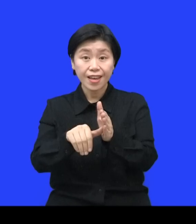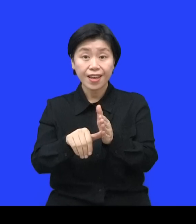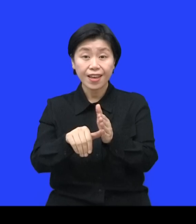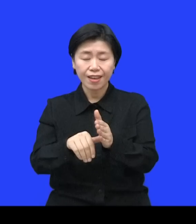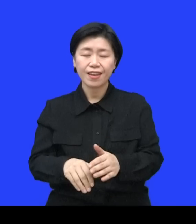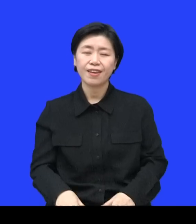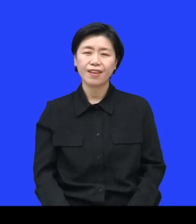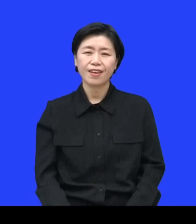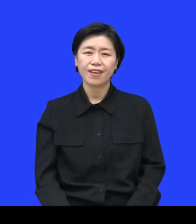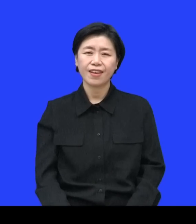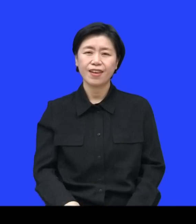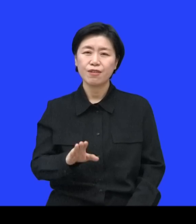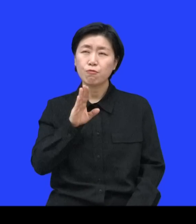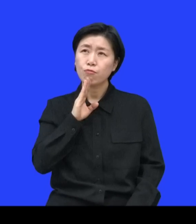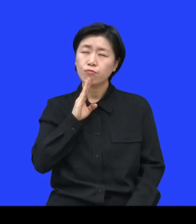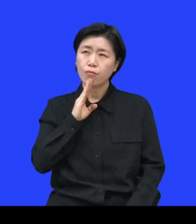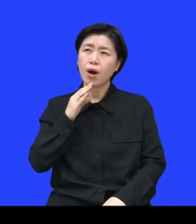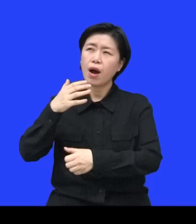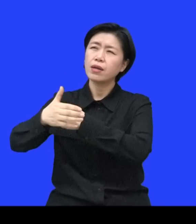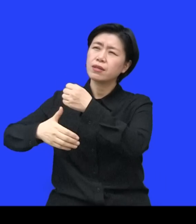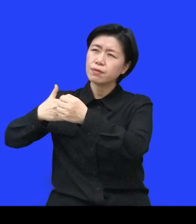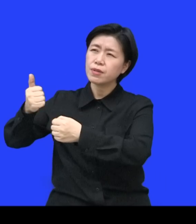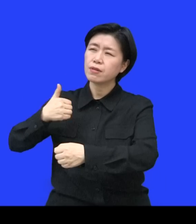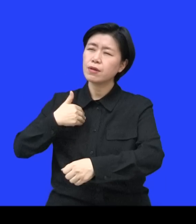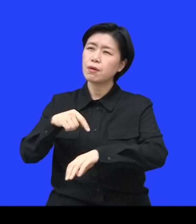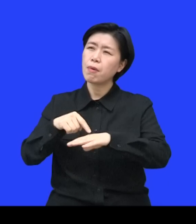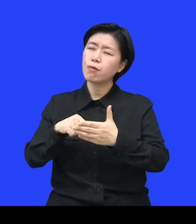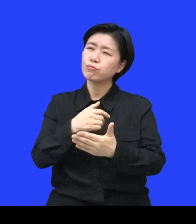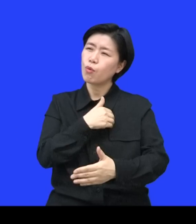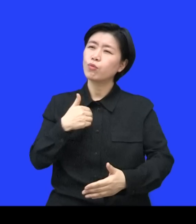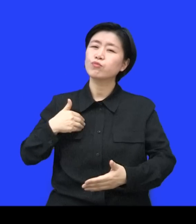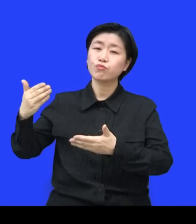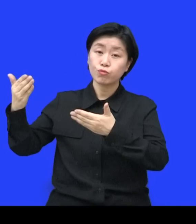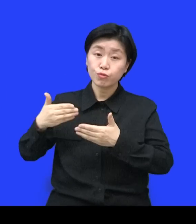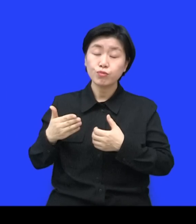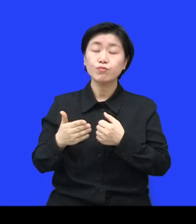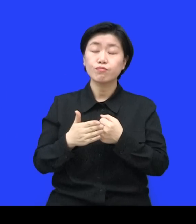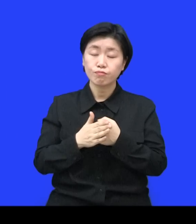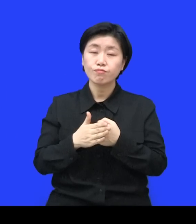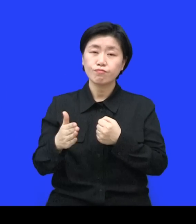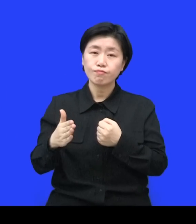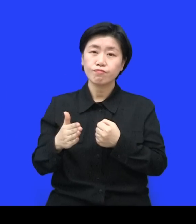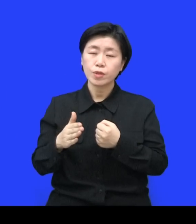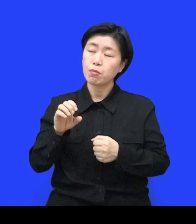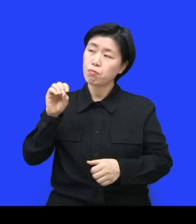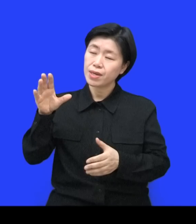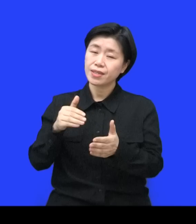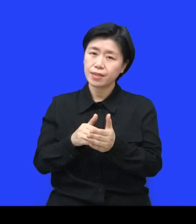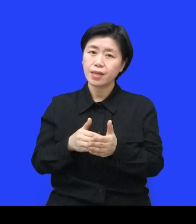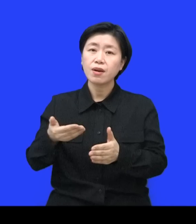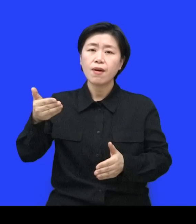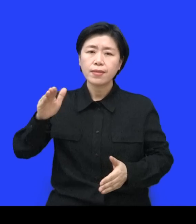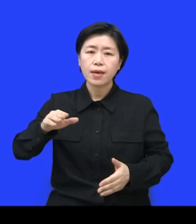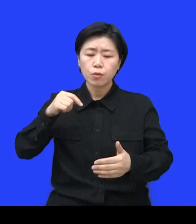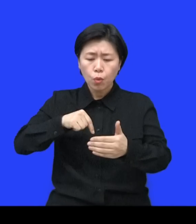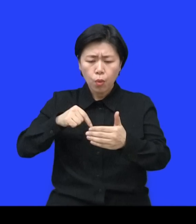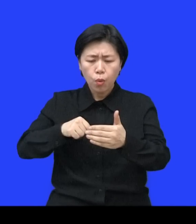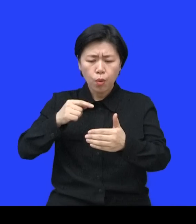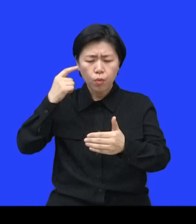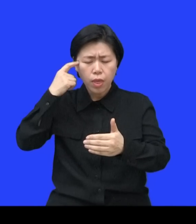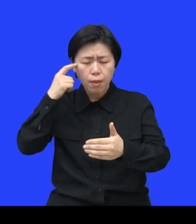그렇게 유머로 넘길 힘을 주시지 않았나. 근데 끝까지 풀리지 않았던 그 질문은 그거예요. 네. 뭘